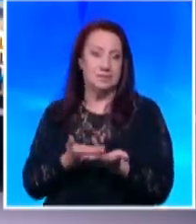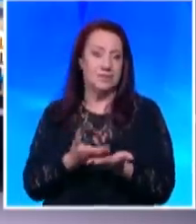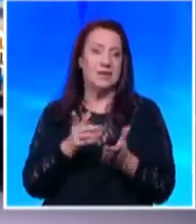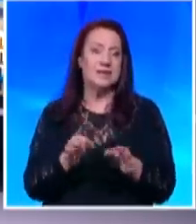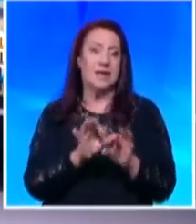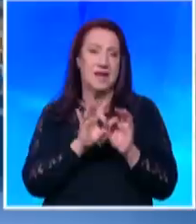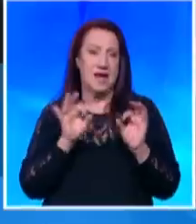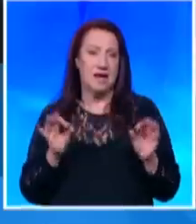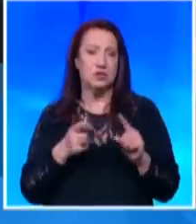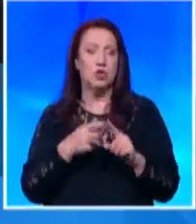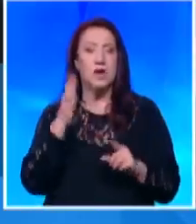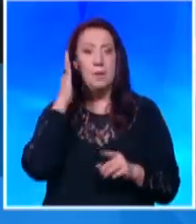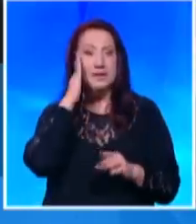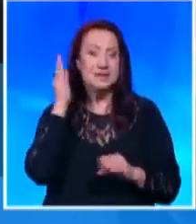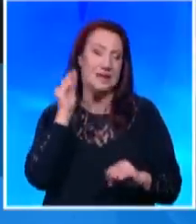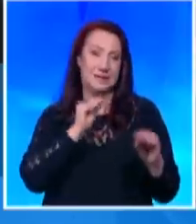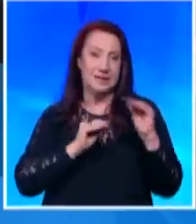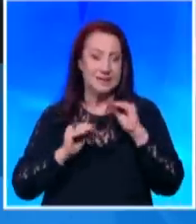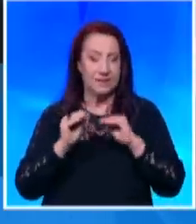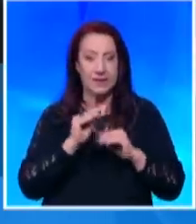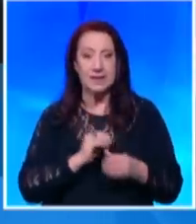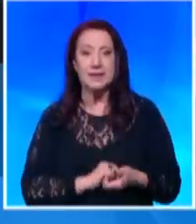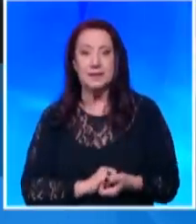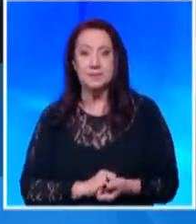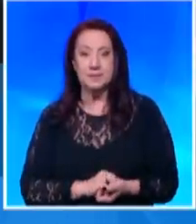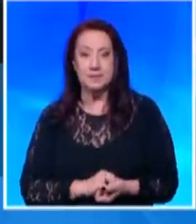Министерския съвет. Румяна Стоилкова проследи. Добър вечер.